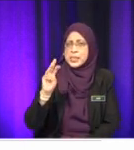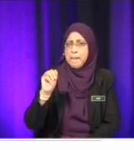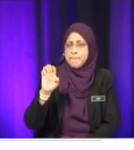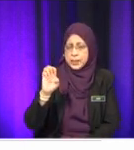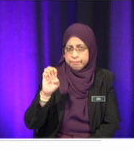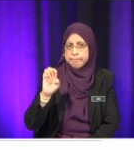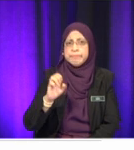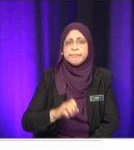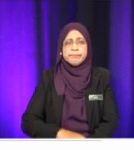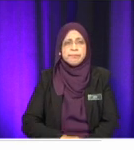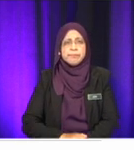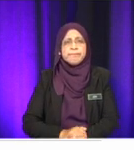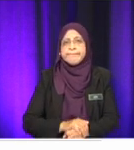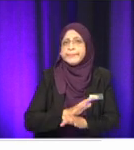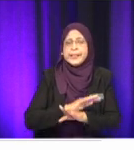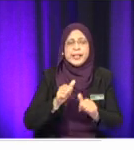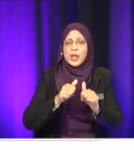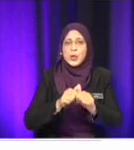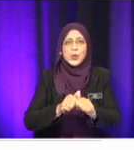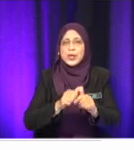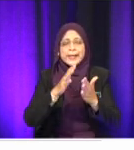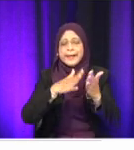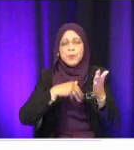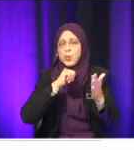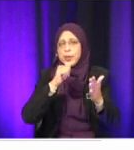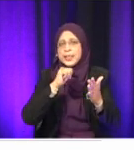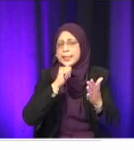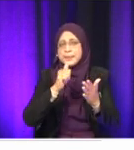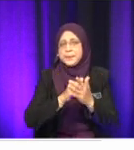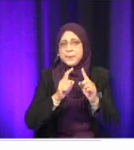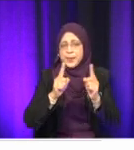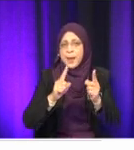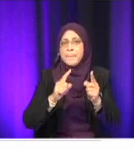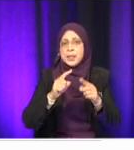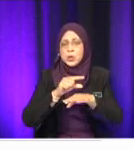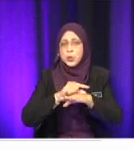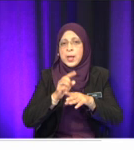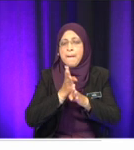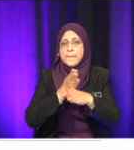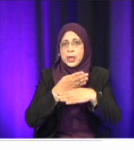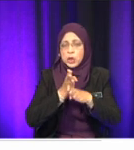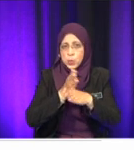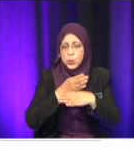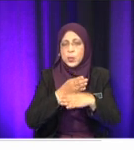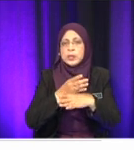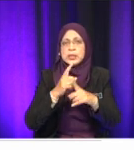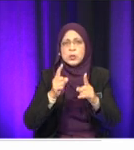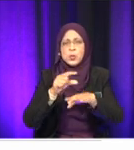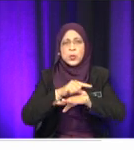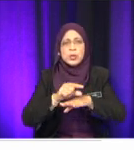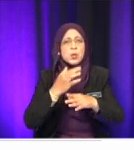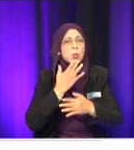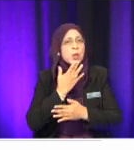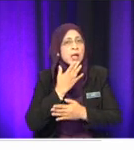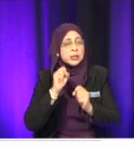tidak terikat dengan tradisi Chatime menggunakan tetapi menggunakan bentuk dan satu penggunaan warna